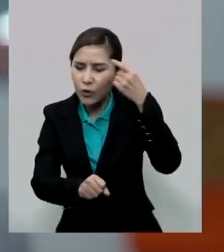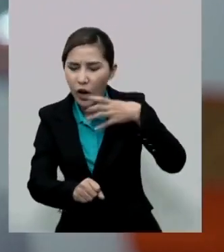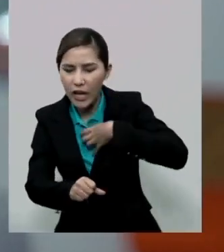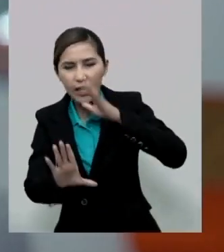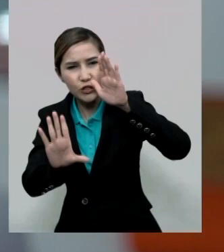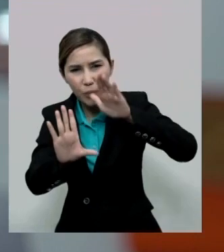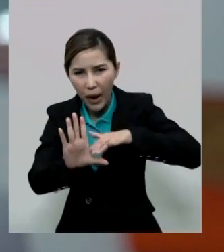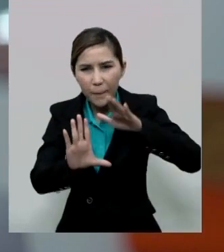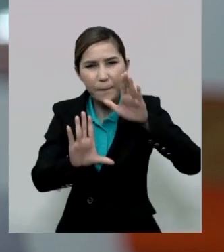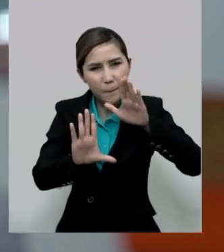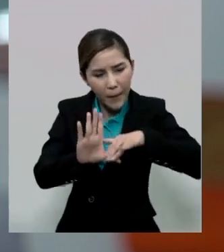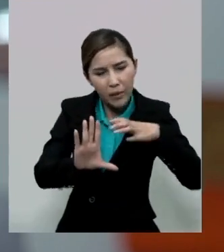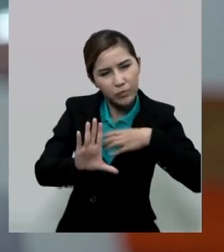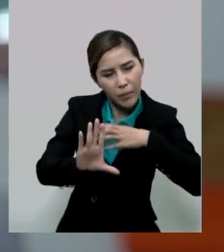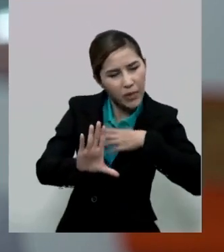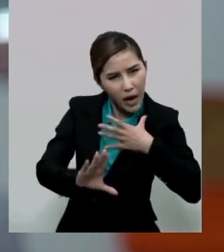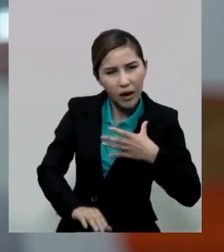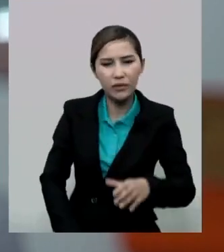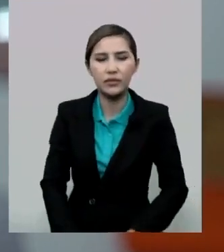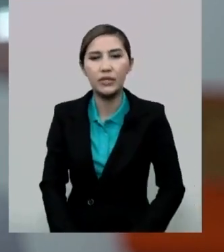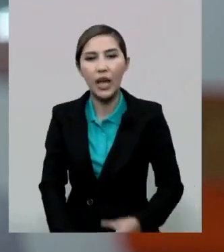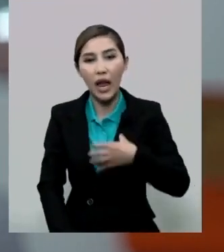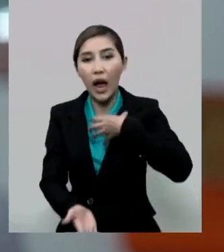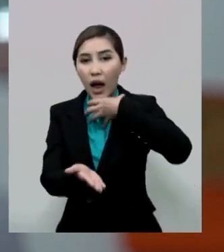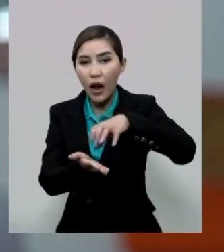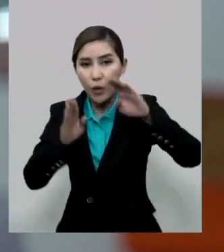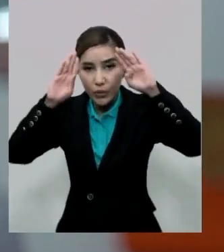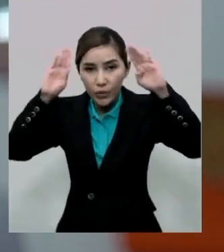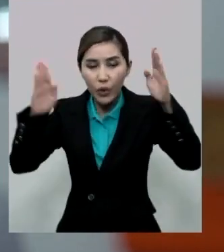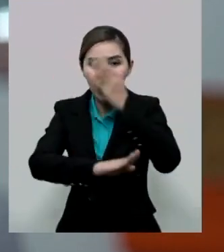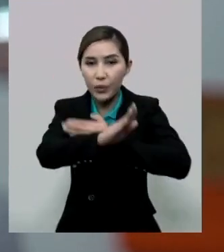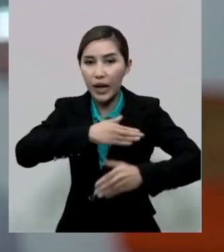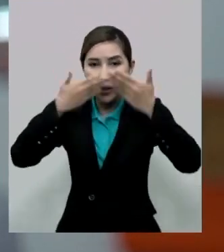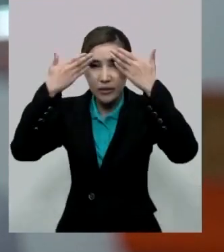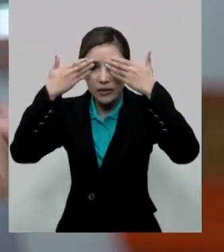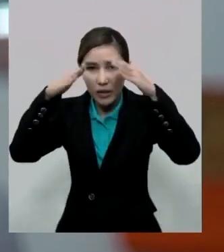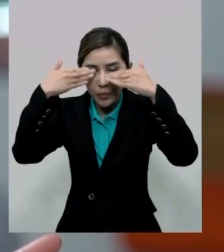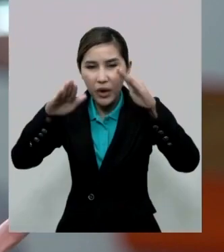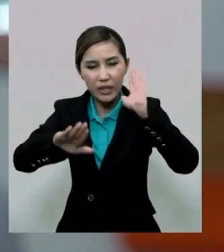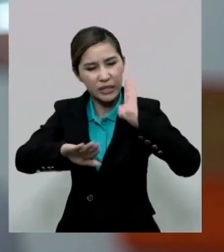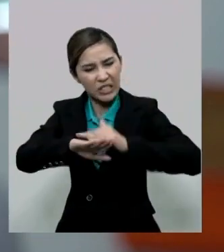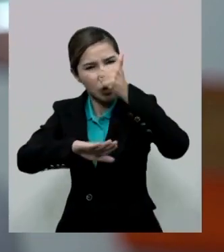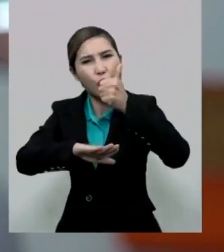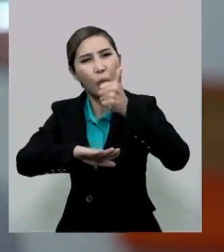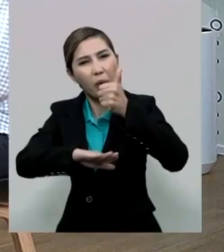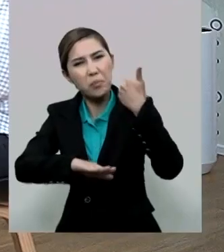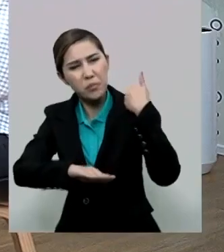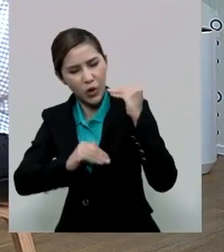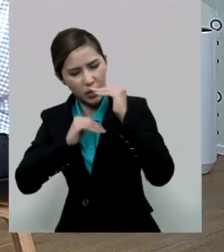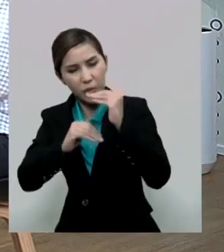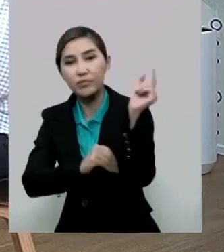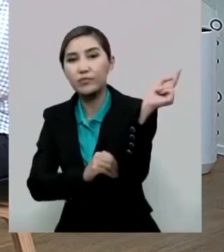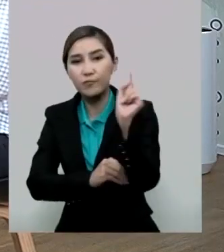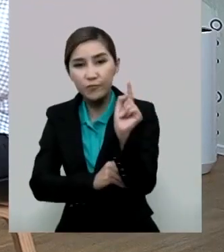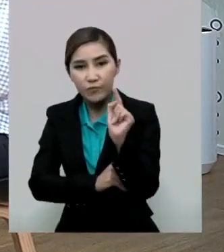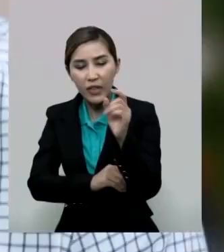การณ์แล้วคนพิการทางการมองเห็นเนี่ยค่ะศักยภาพเขามันมีข้อจำกัดอะไรไหมคะสำหรับการทำในอาชีพบาริสต้านี้ค่ะ ผมไม่ได้มองว่